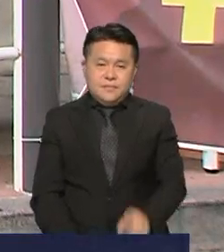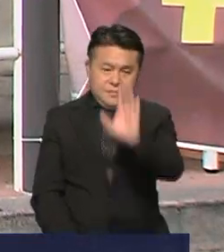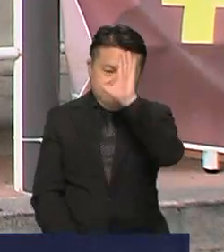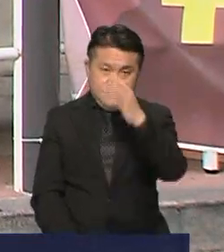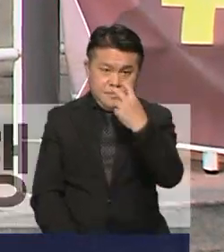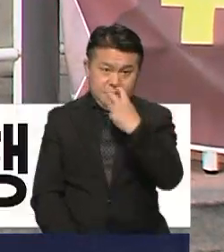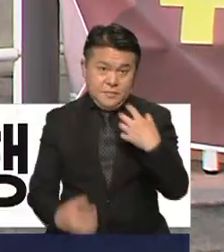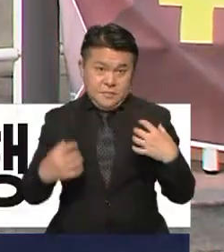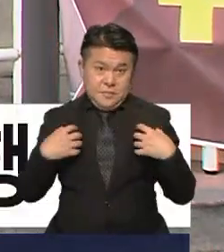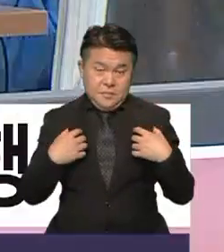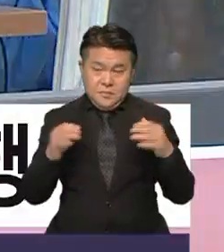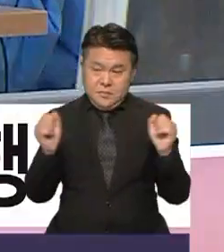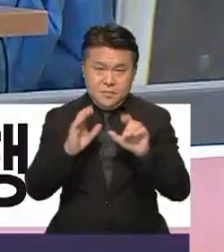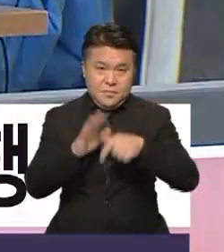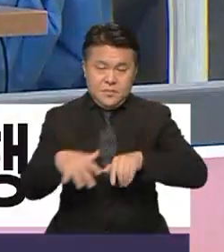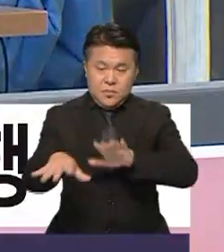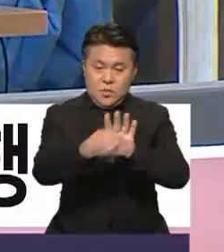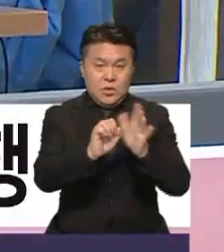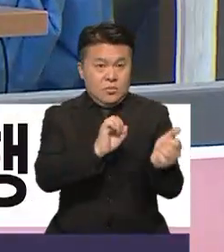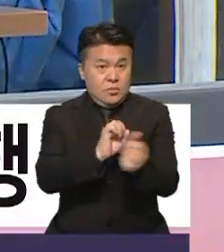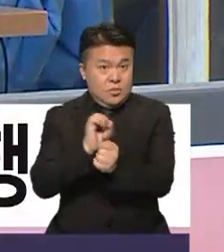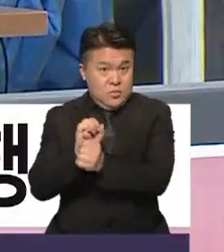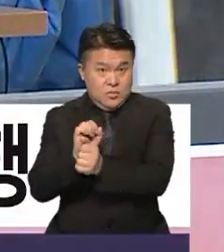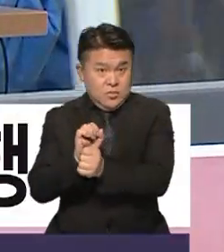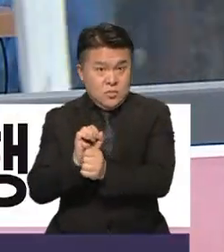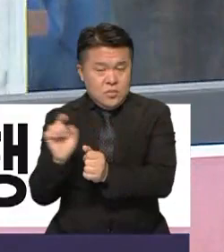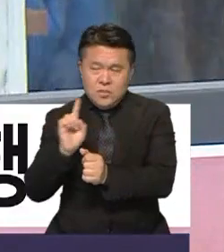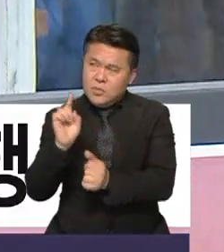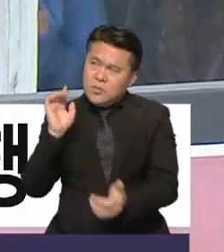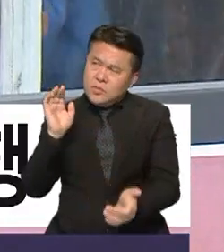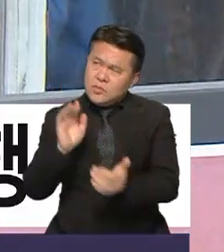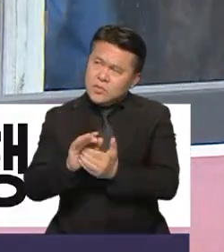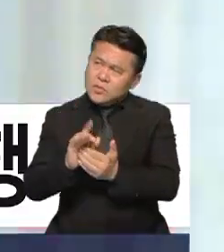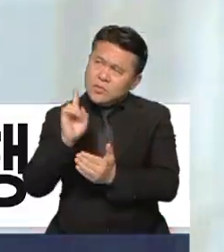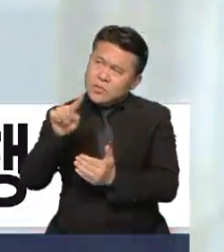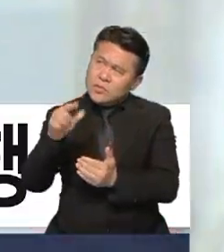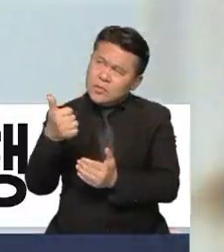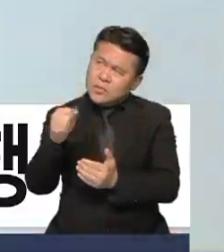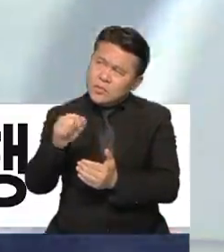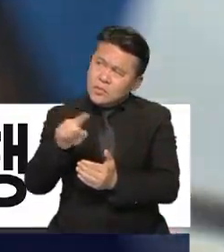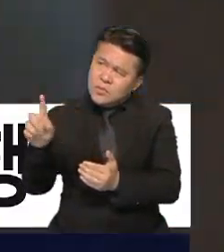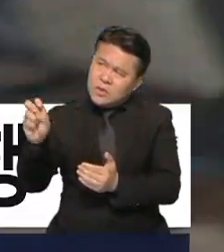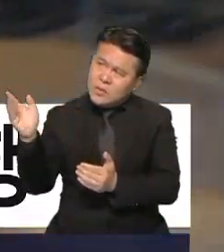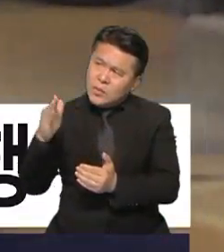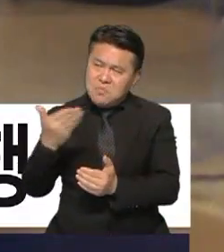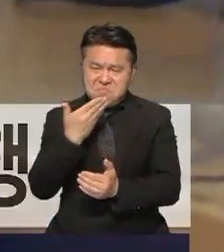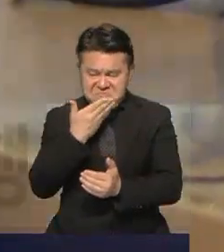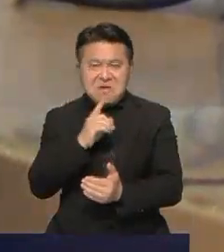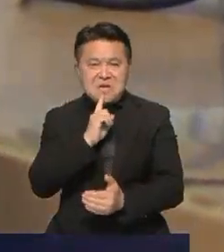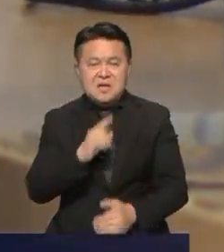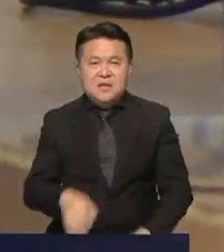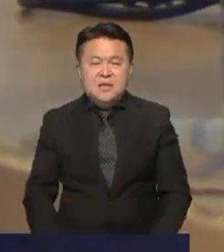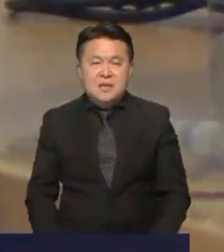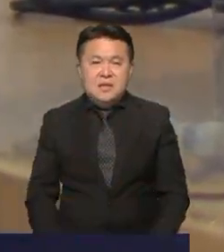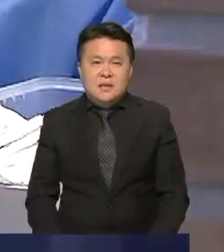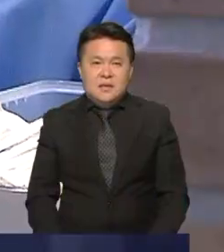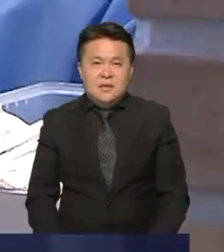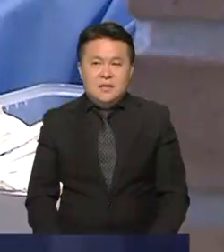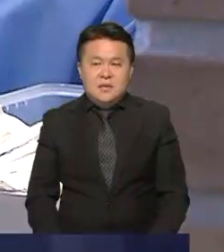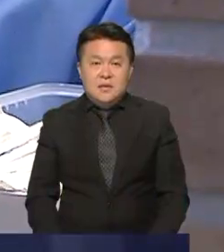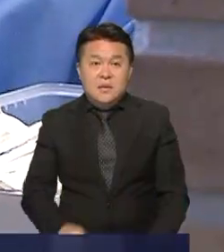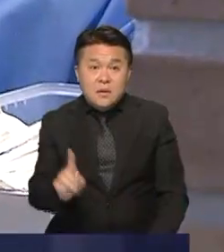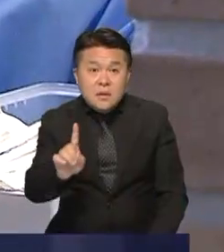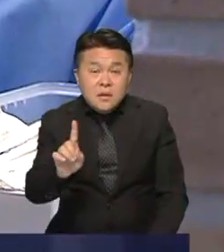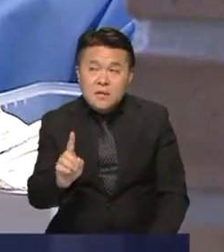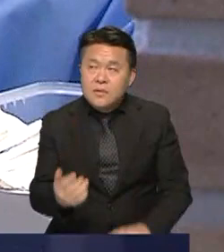질병관리청은 이번 겨울철 코로나 유행이 시나리오에 따라 최대 하루 5만 명에서 20만 명까지 나올 수 있다고 전망했습니다.